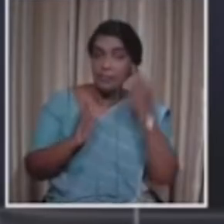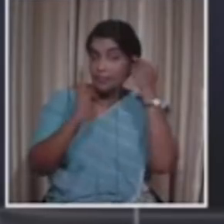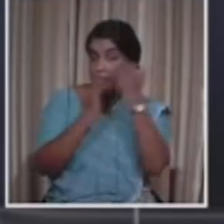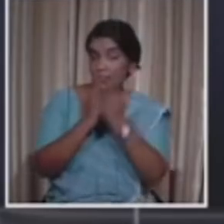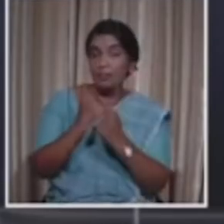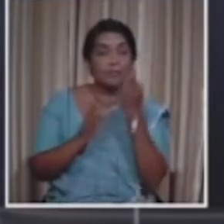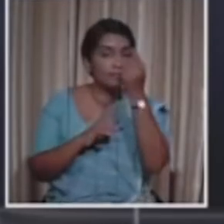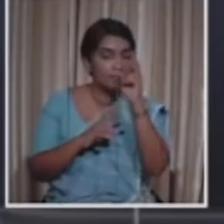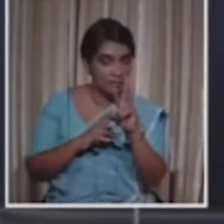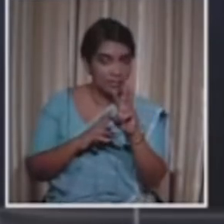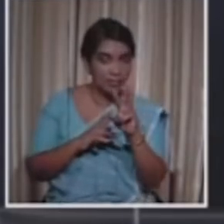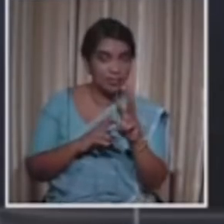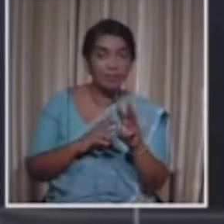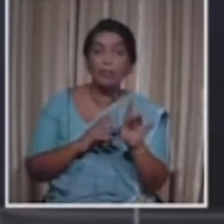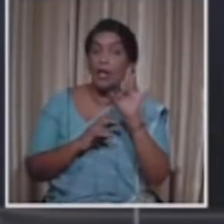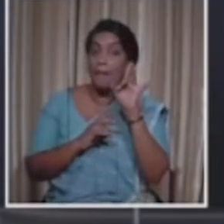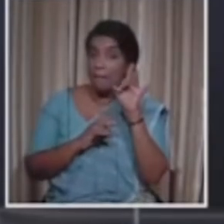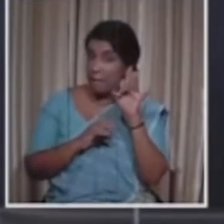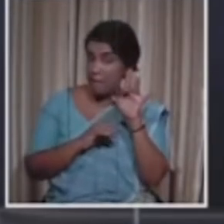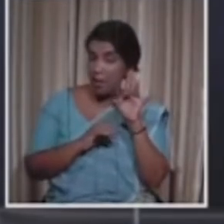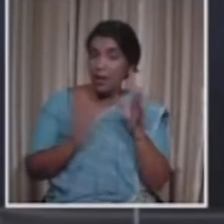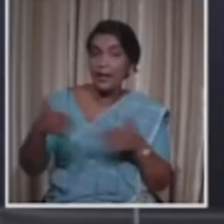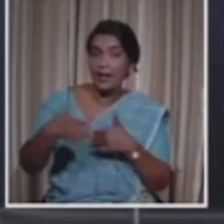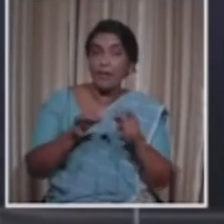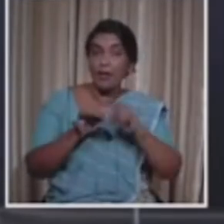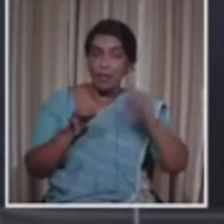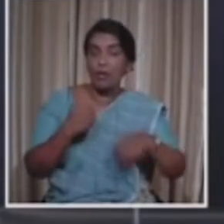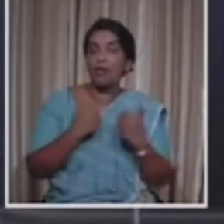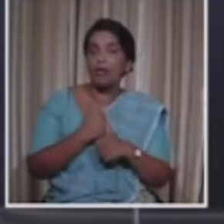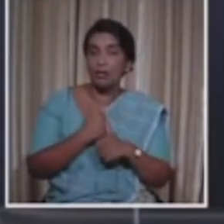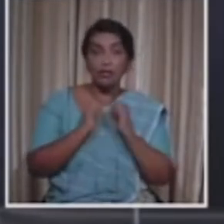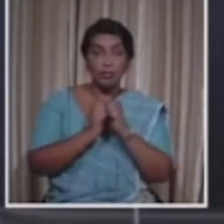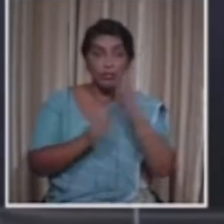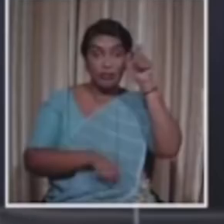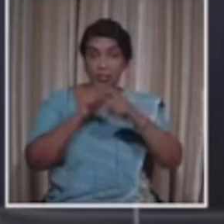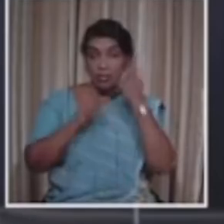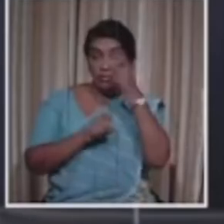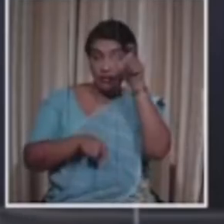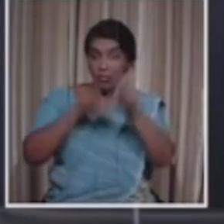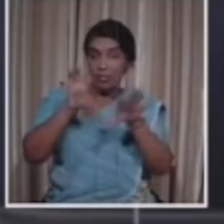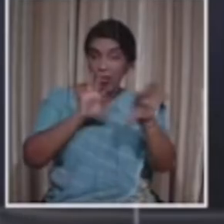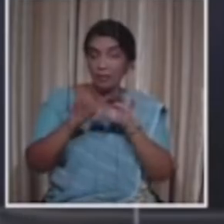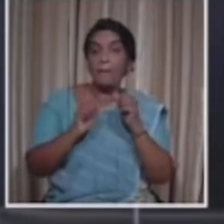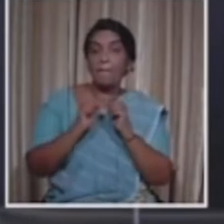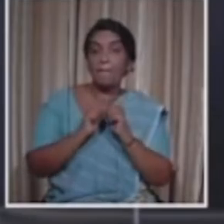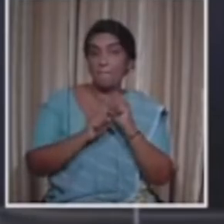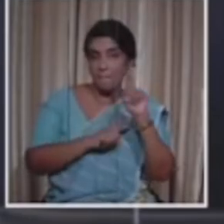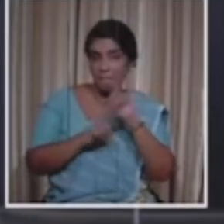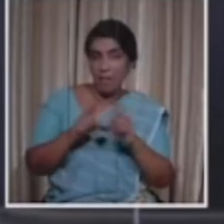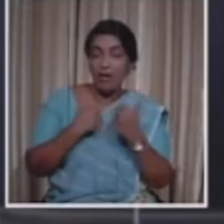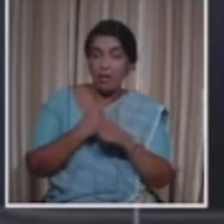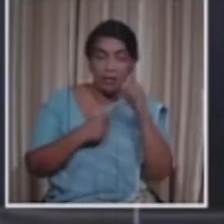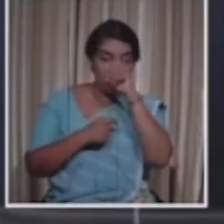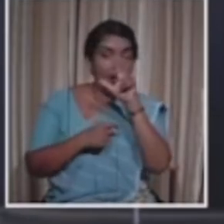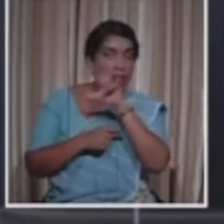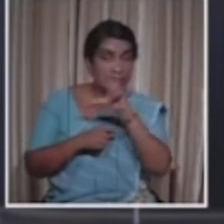කියලා දිනු. 15ක කැබිනට් එකක් හදන්න. වෘත්තිකෙන් දක්ෂින් අරගෙන පාර්ලිමේන්තුවේ. හදලා මාස